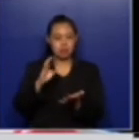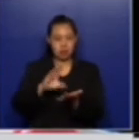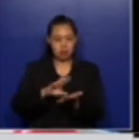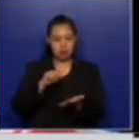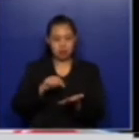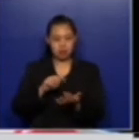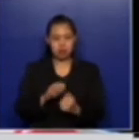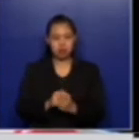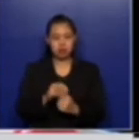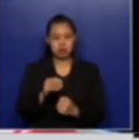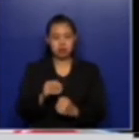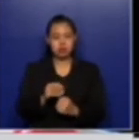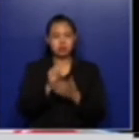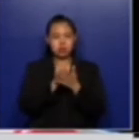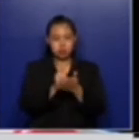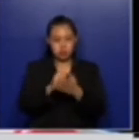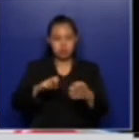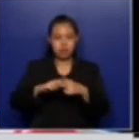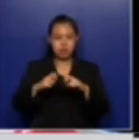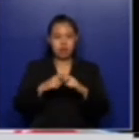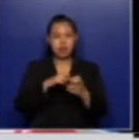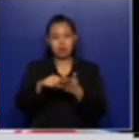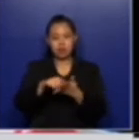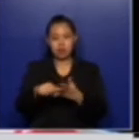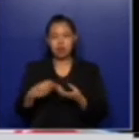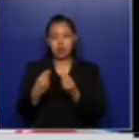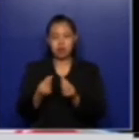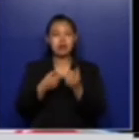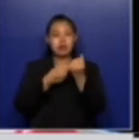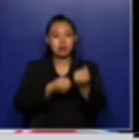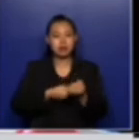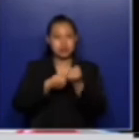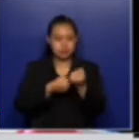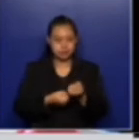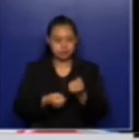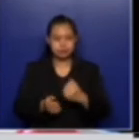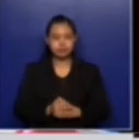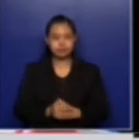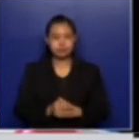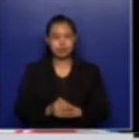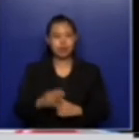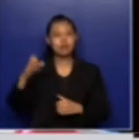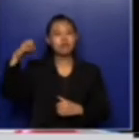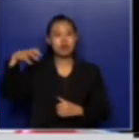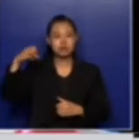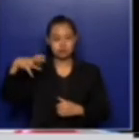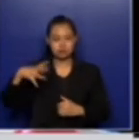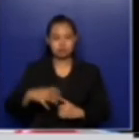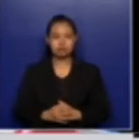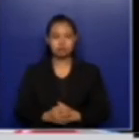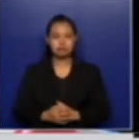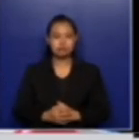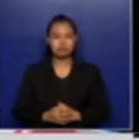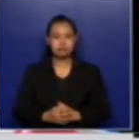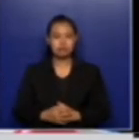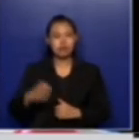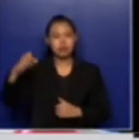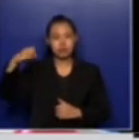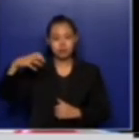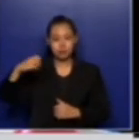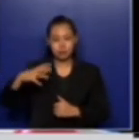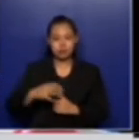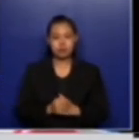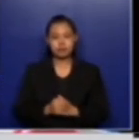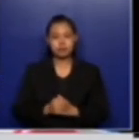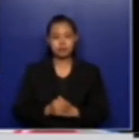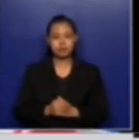ต้องช่วยการแก้ไขปัญหาของพี่น้องเกษตรกรก็คือในเรื่องของไฟฟ้าในเรื่องของไฟฟ้าที่